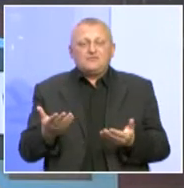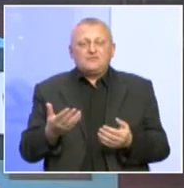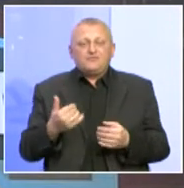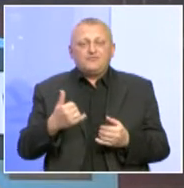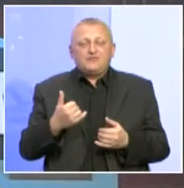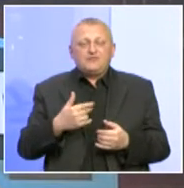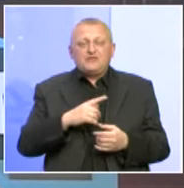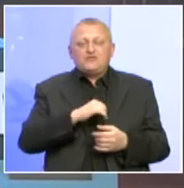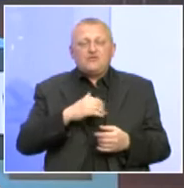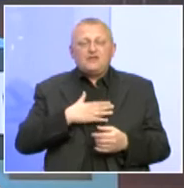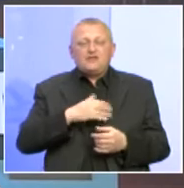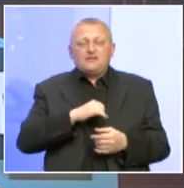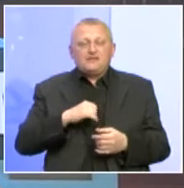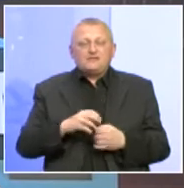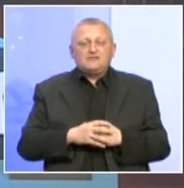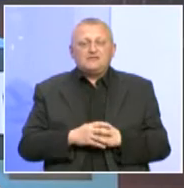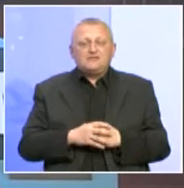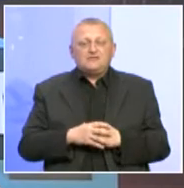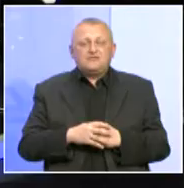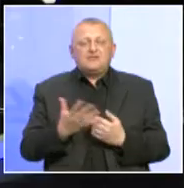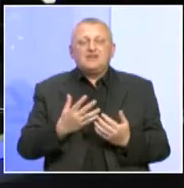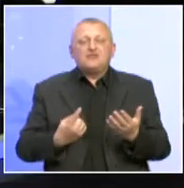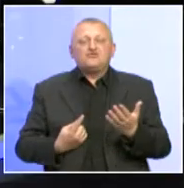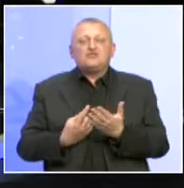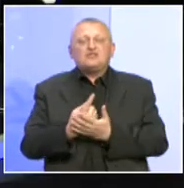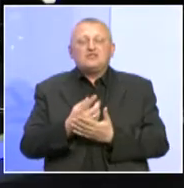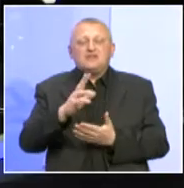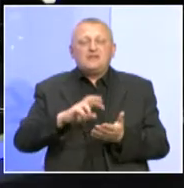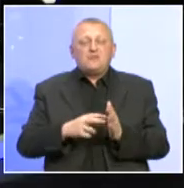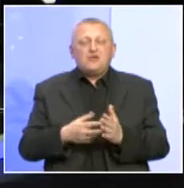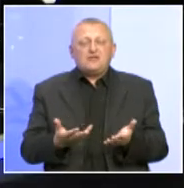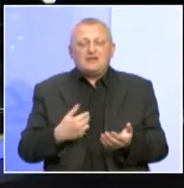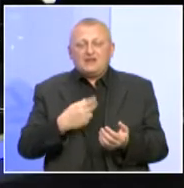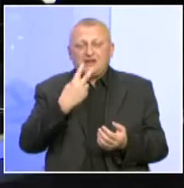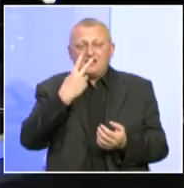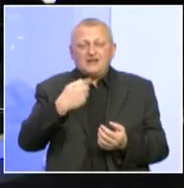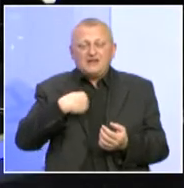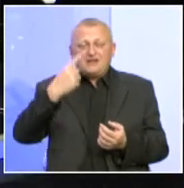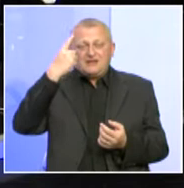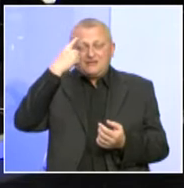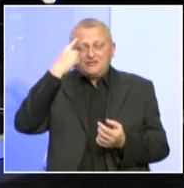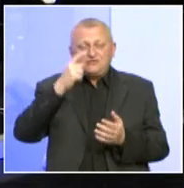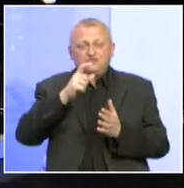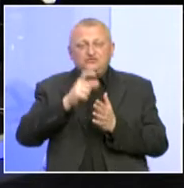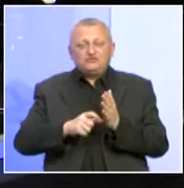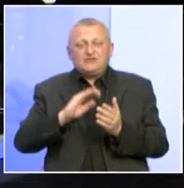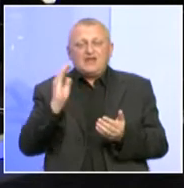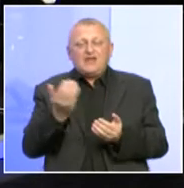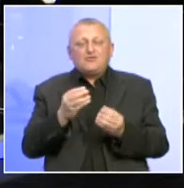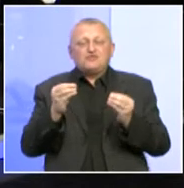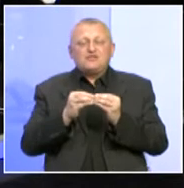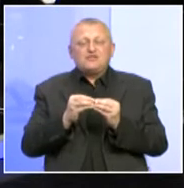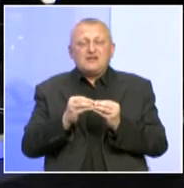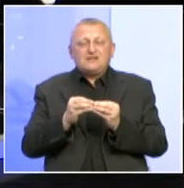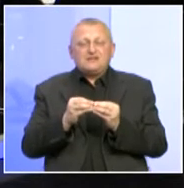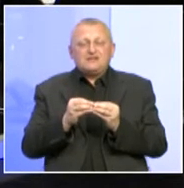svojim interesima? Da, ali gdje su rezultati te trgovine? Ja ih ne vidim. Ja mislim baš članstvo u Europskoj zajednici, da,